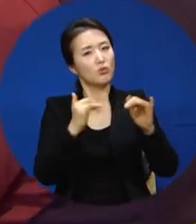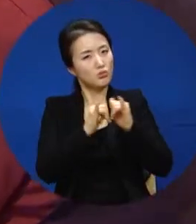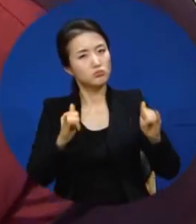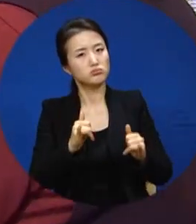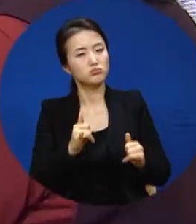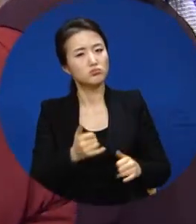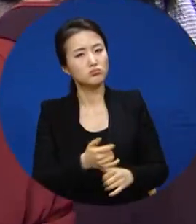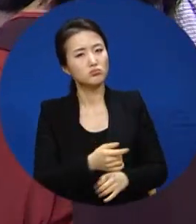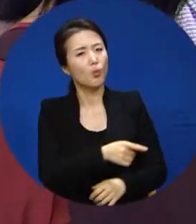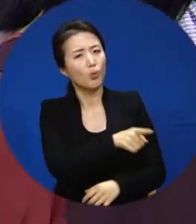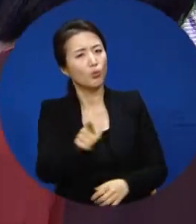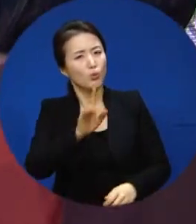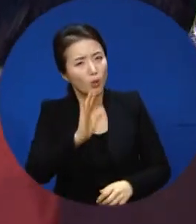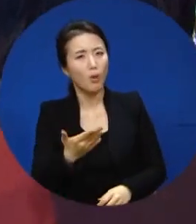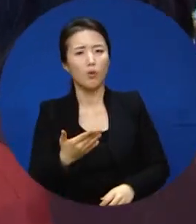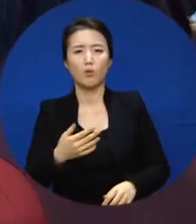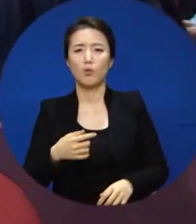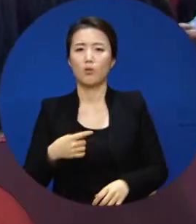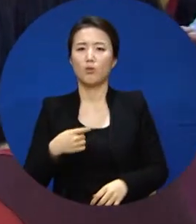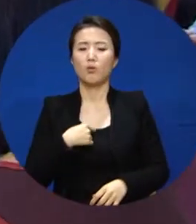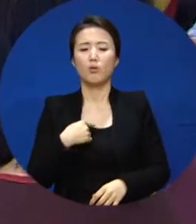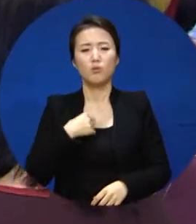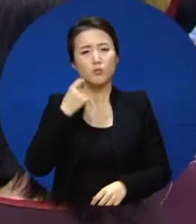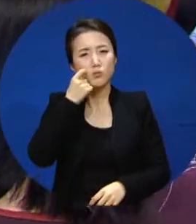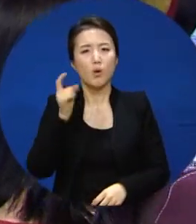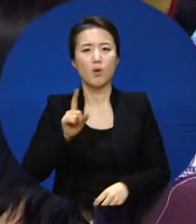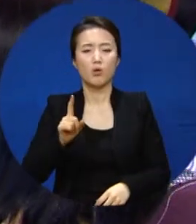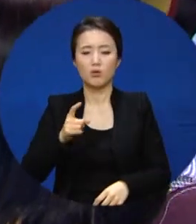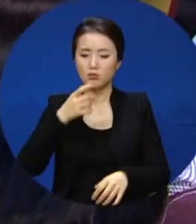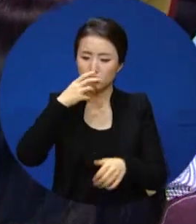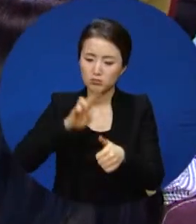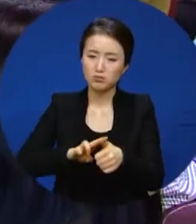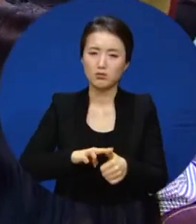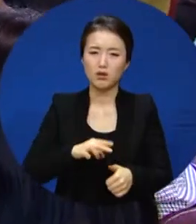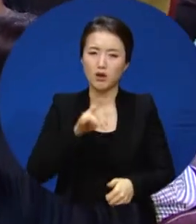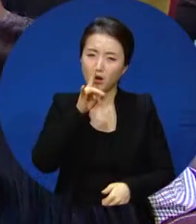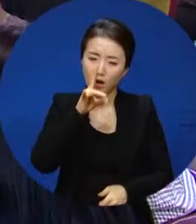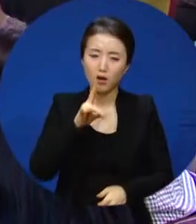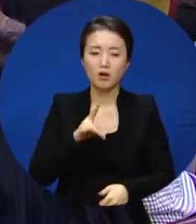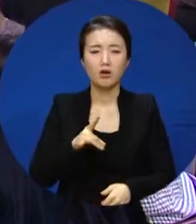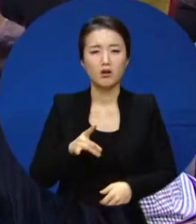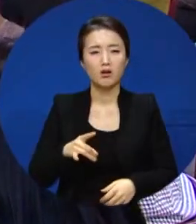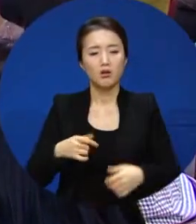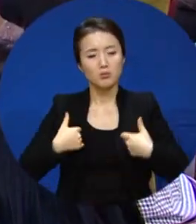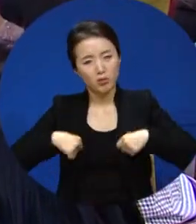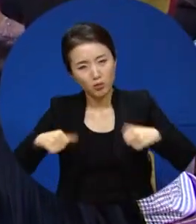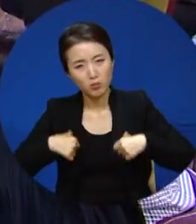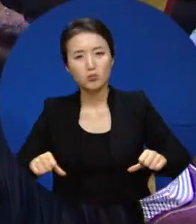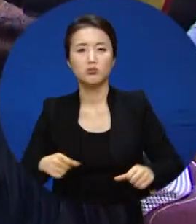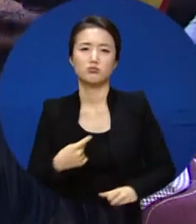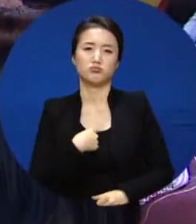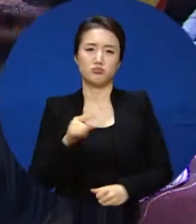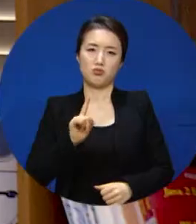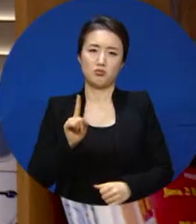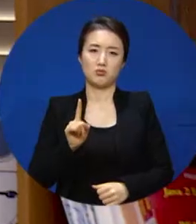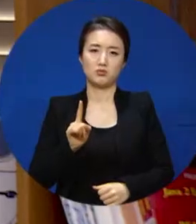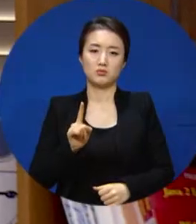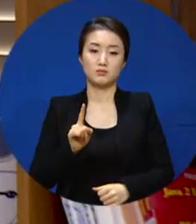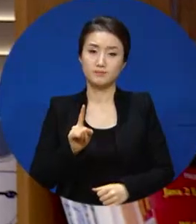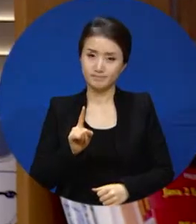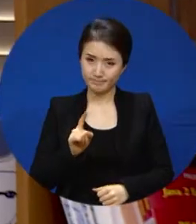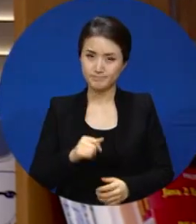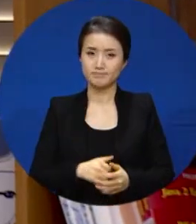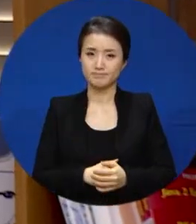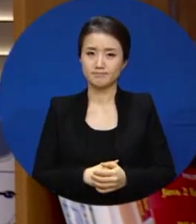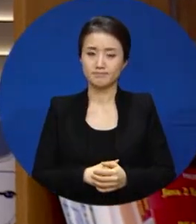못하는 경우 있어요 도전도 못하고 하다가도 포기하고 특히 우리 젊은 친구도 아까 말씀드렸지만 어렵게 회사를